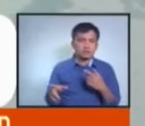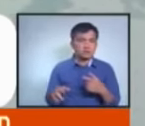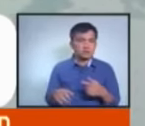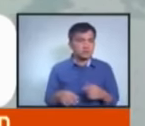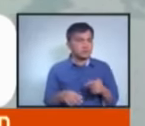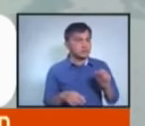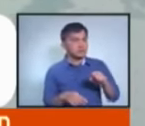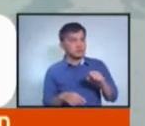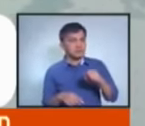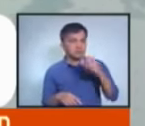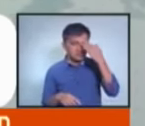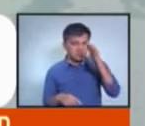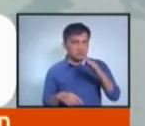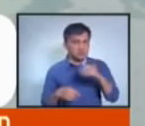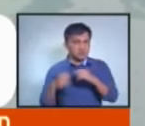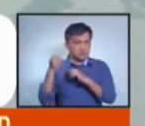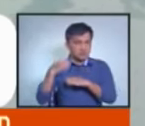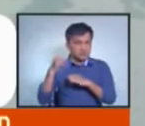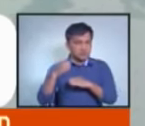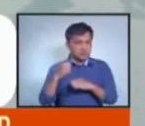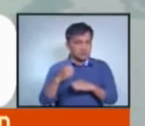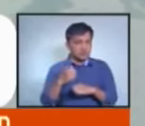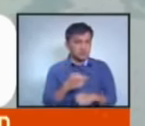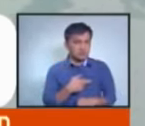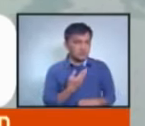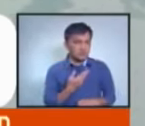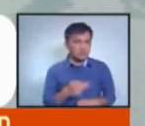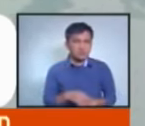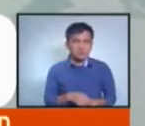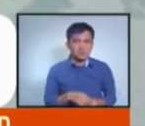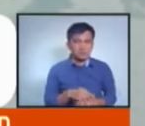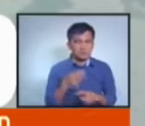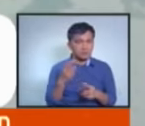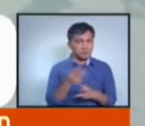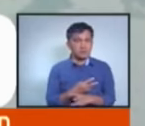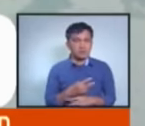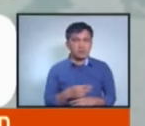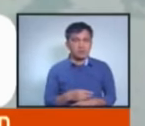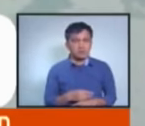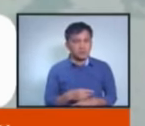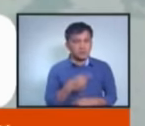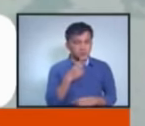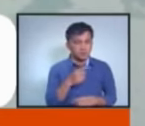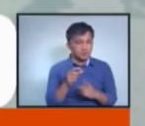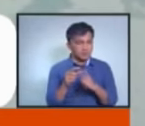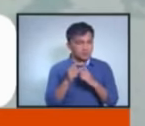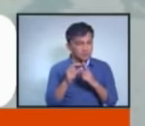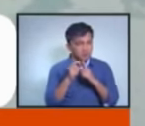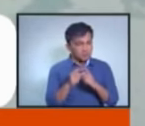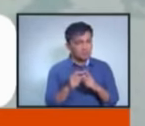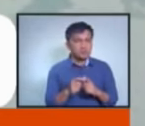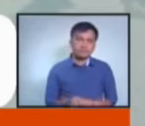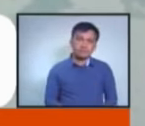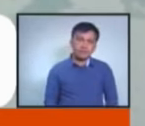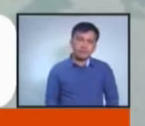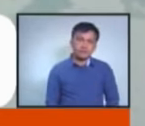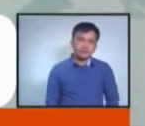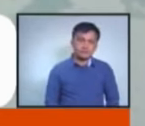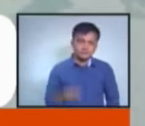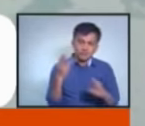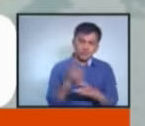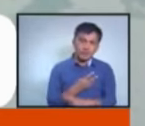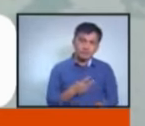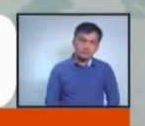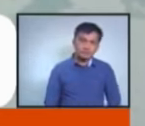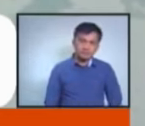Hindi namin nakalain ganun yung magiging galing. Reaction niya eh. Matindi po, lalo pa yung paglalait niya sa pagkatao ninyo. Opo. Grabe po